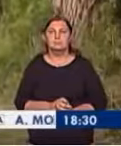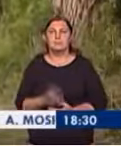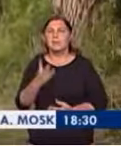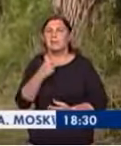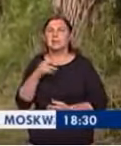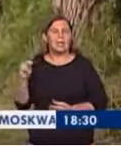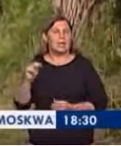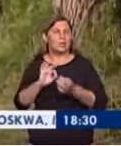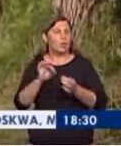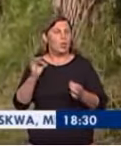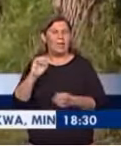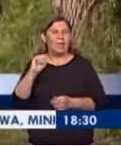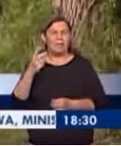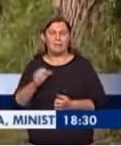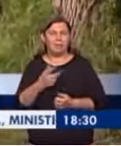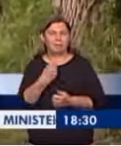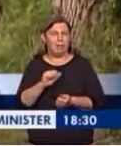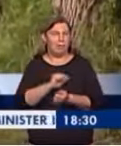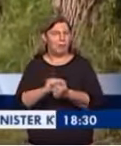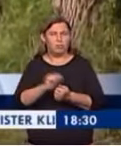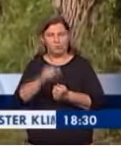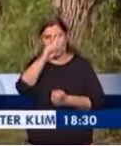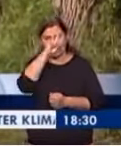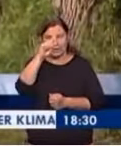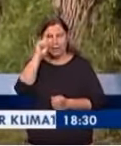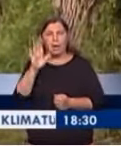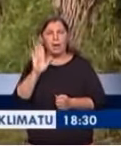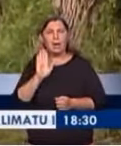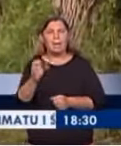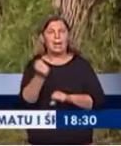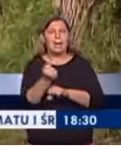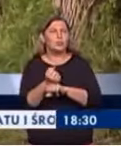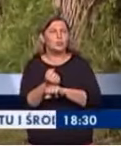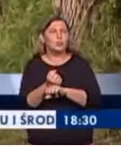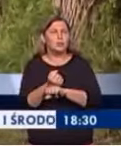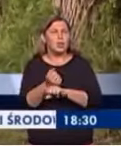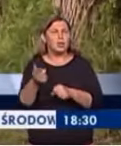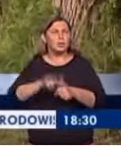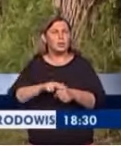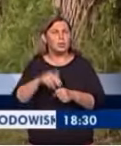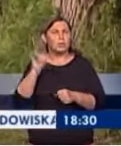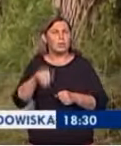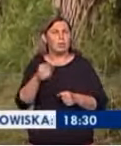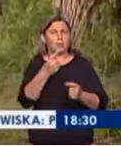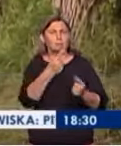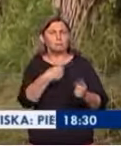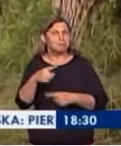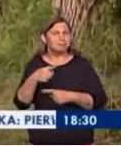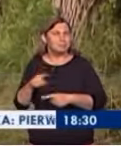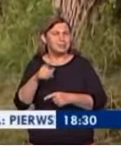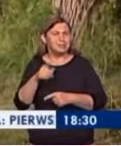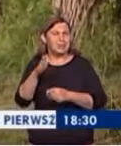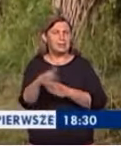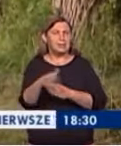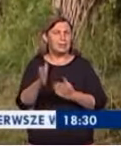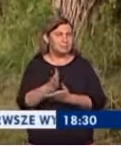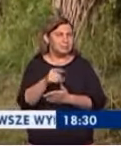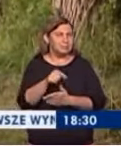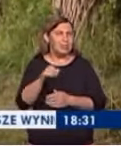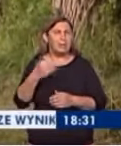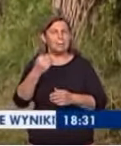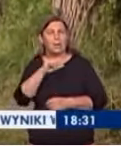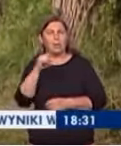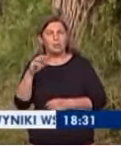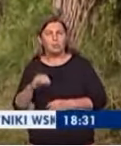Nie, złote algi nie są szkodliwe dla ludzi, natomiast one wydzielają takie toksyny, które mogą zabijać właśnie ryby, a także małże. Dzisiaj